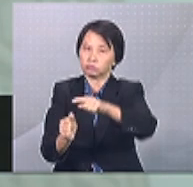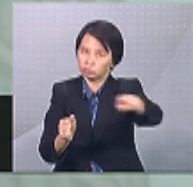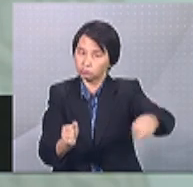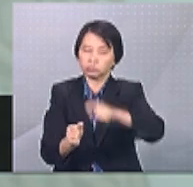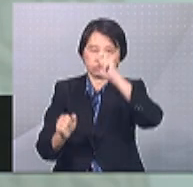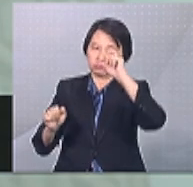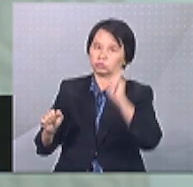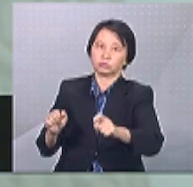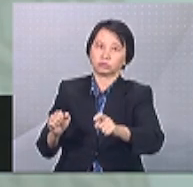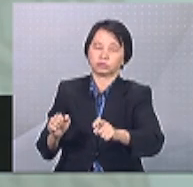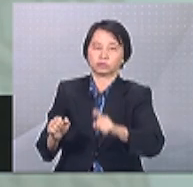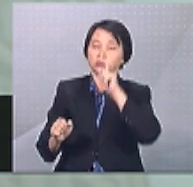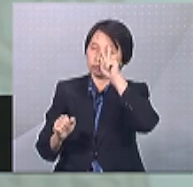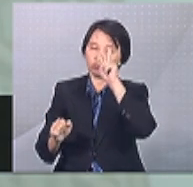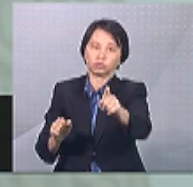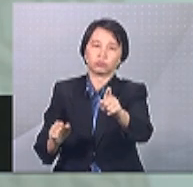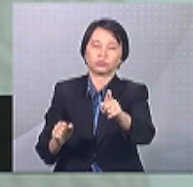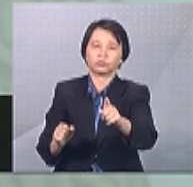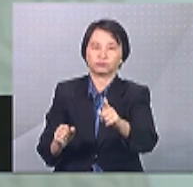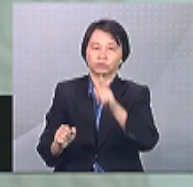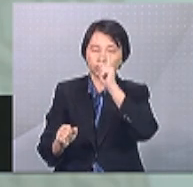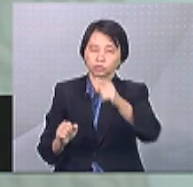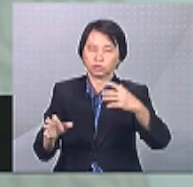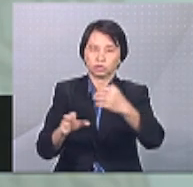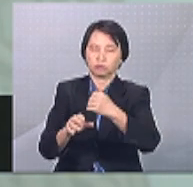mesti dipastikan dapat